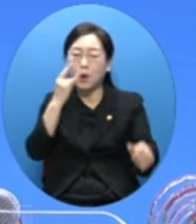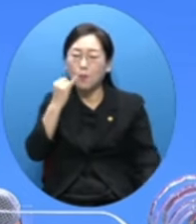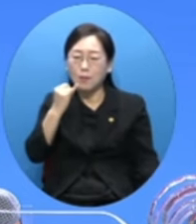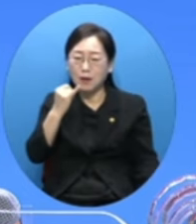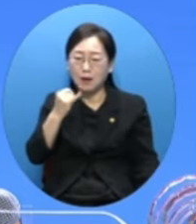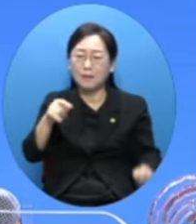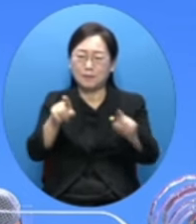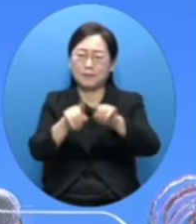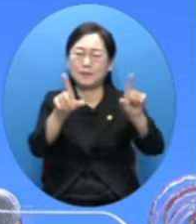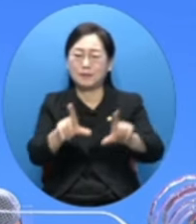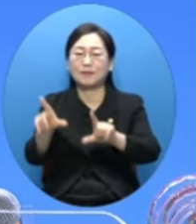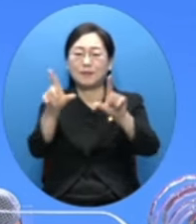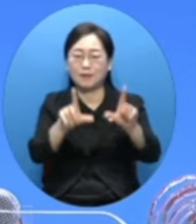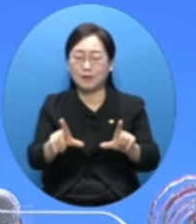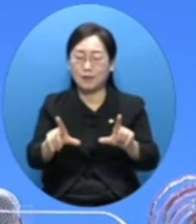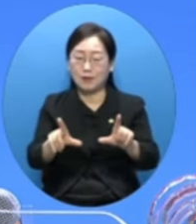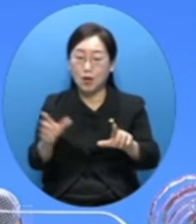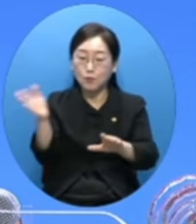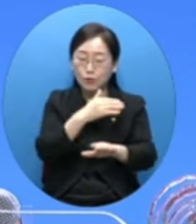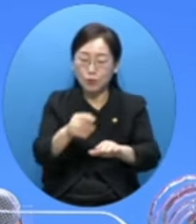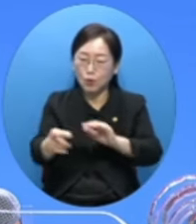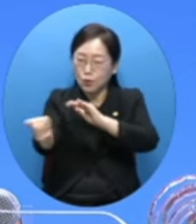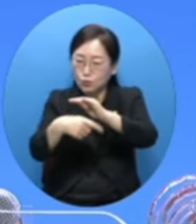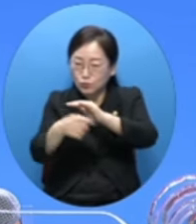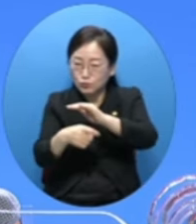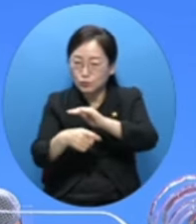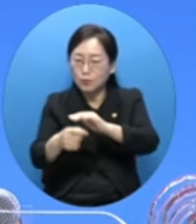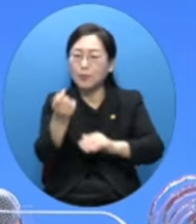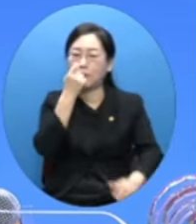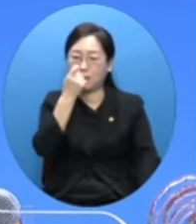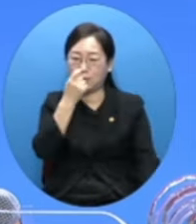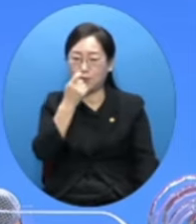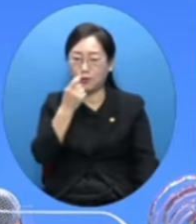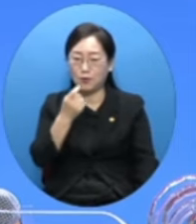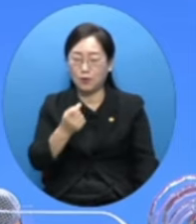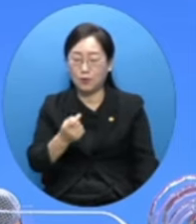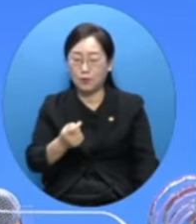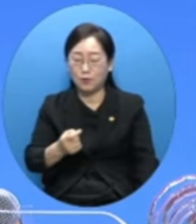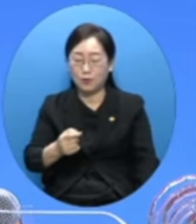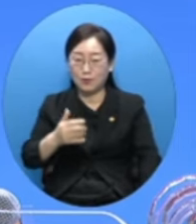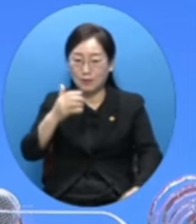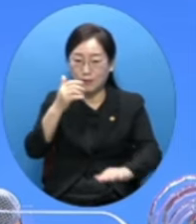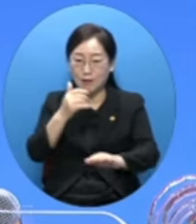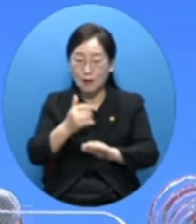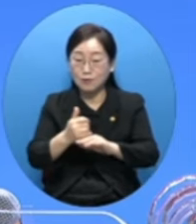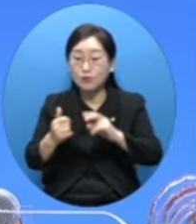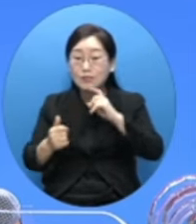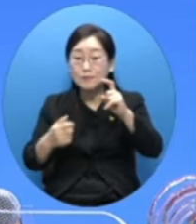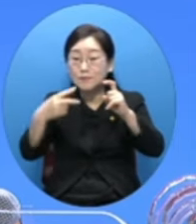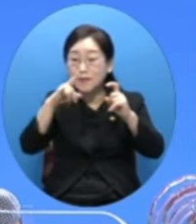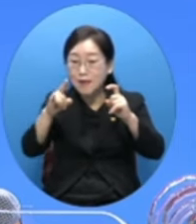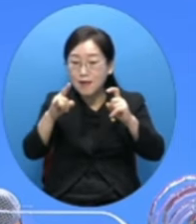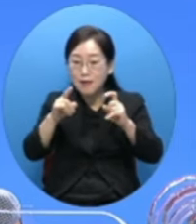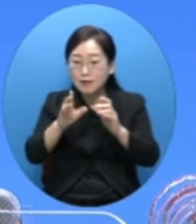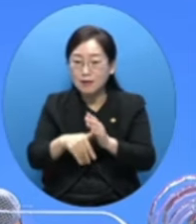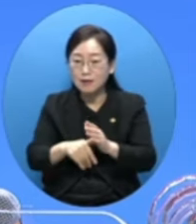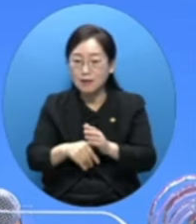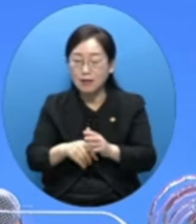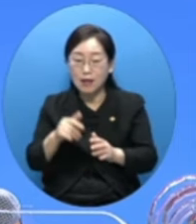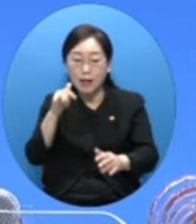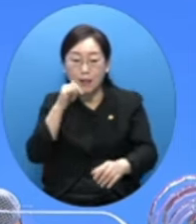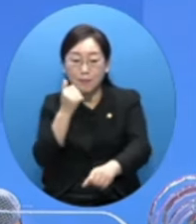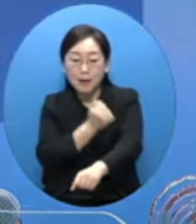그때부터 도둑질을 배웠습니다. 그리고 10대가 되어서는 마약을 사고 파는 일에